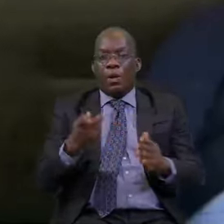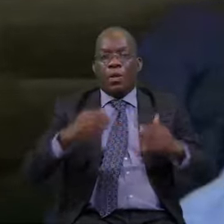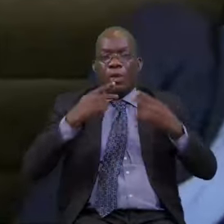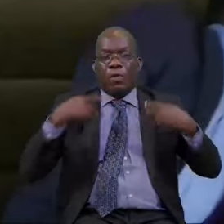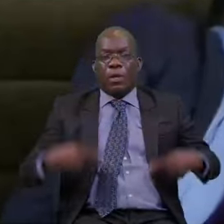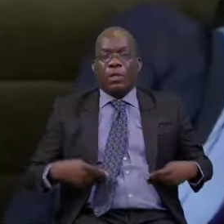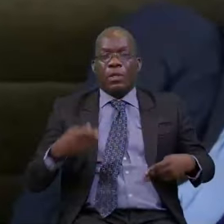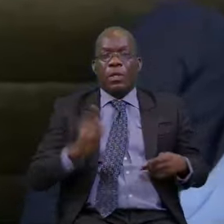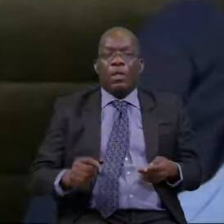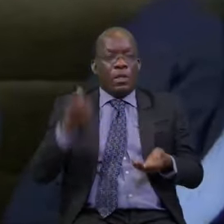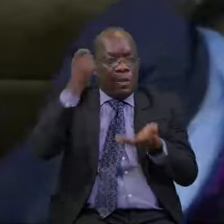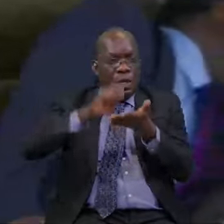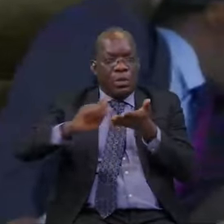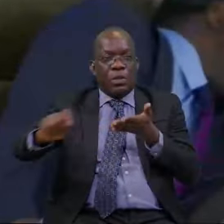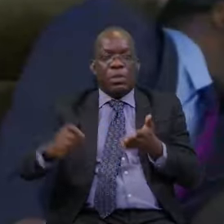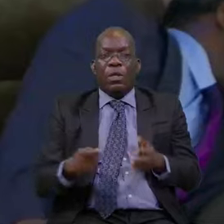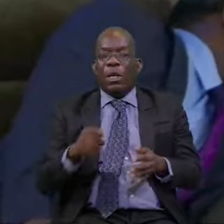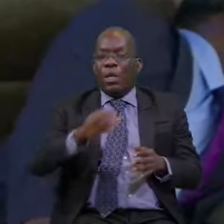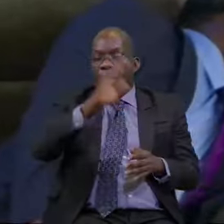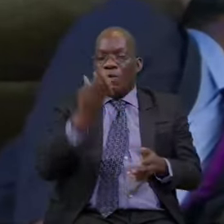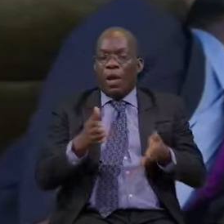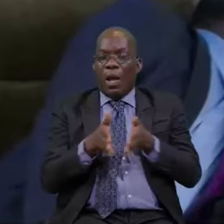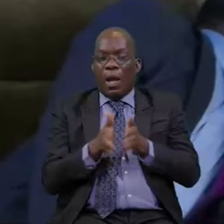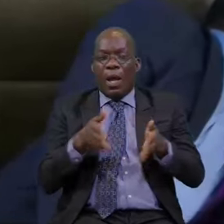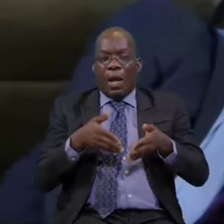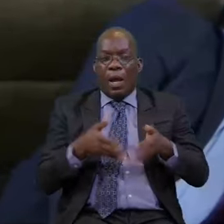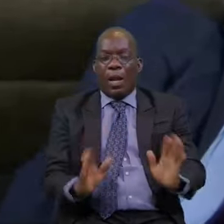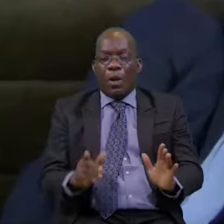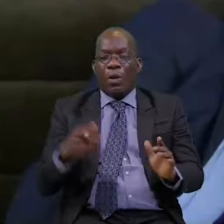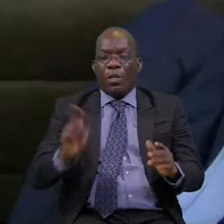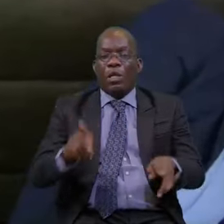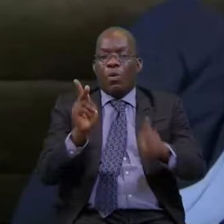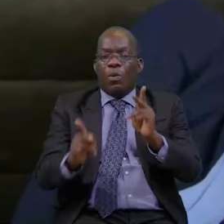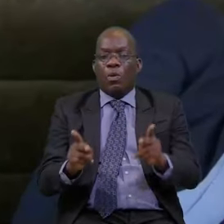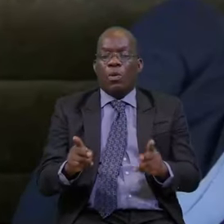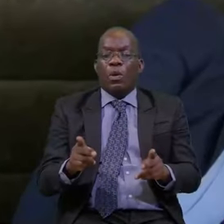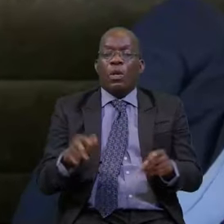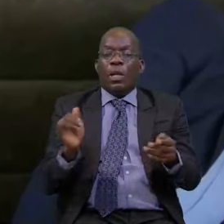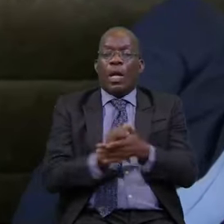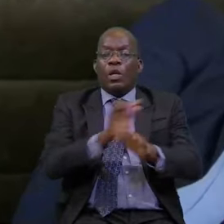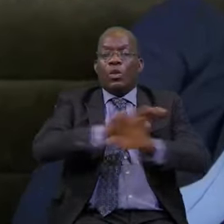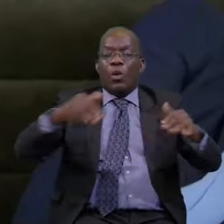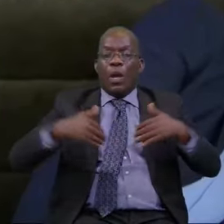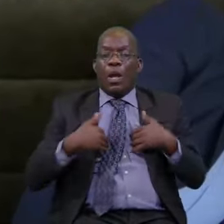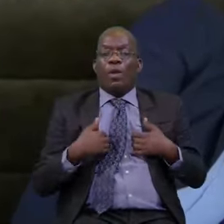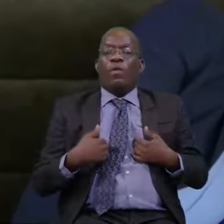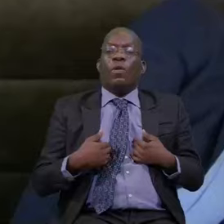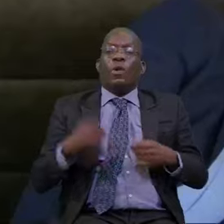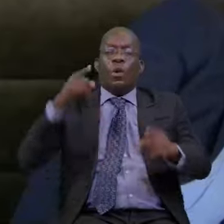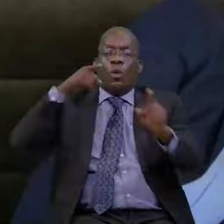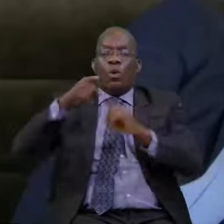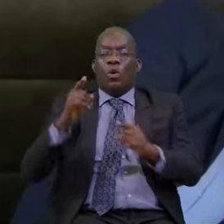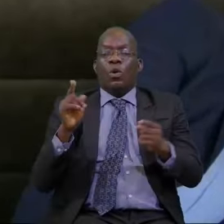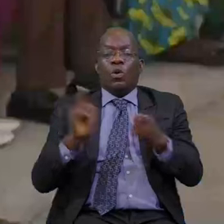aux sadducéens, il ne permet pas aux gens qui n'ont pas où aller de l'empêcher.